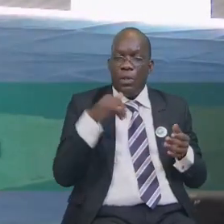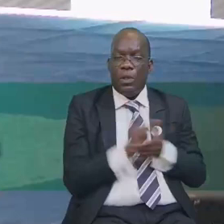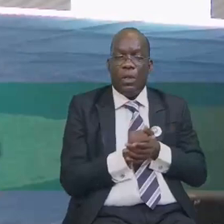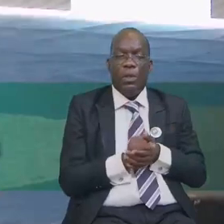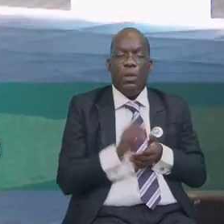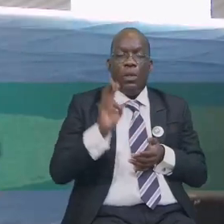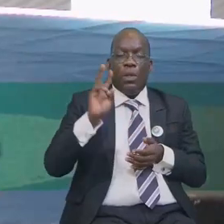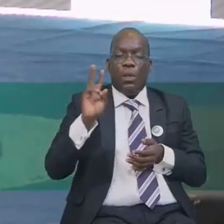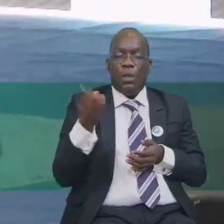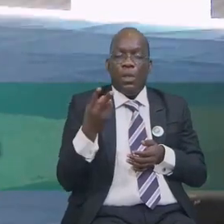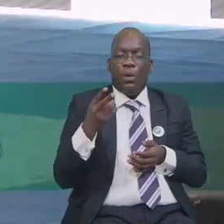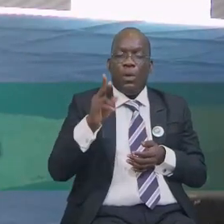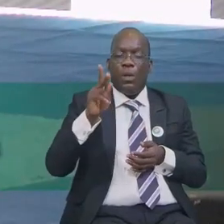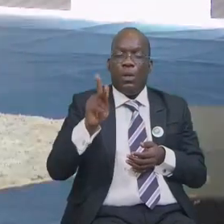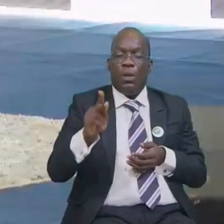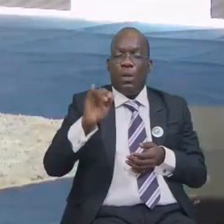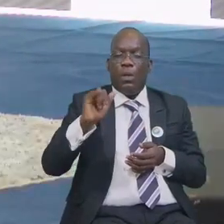Deux rois 20.